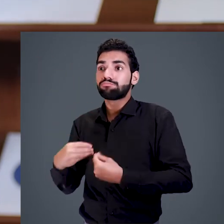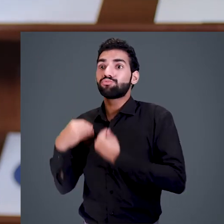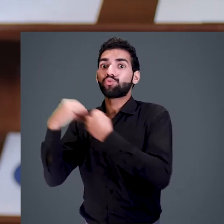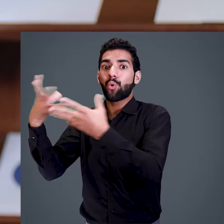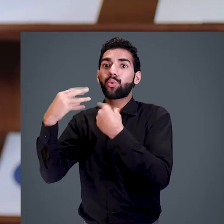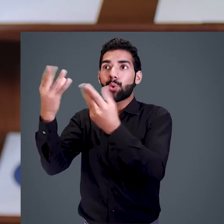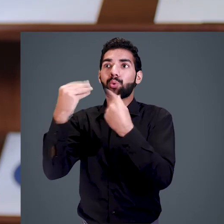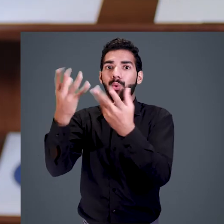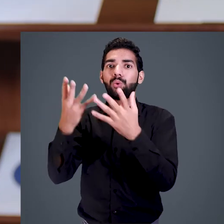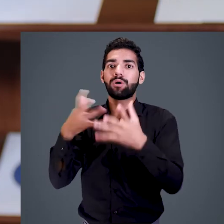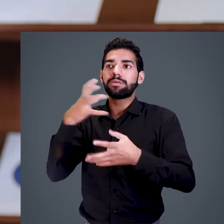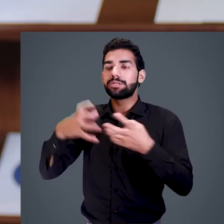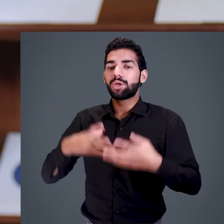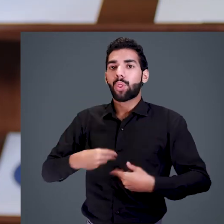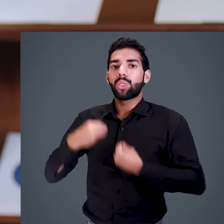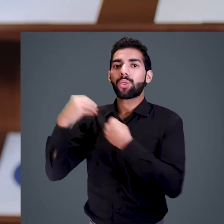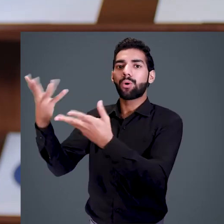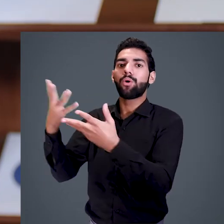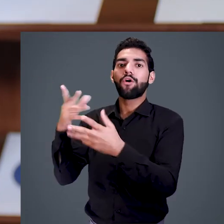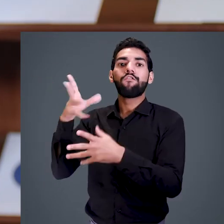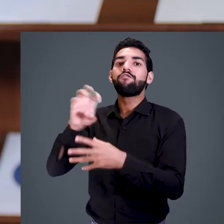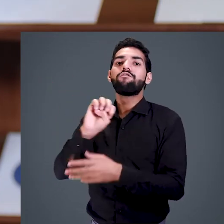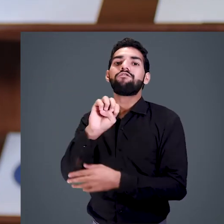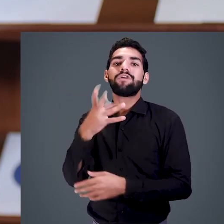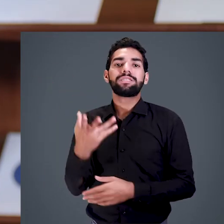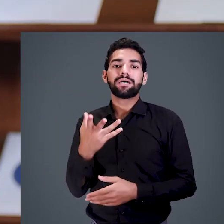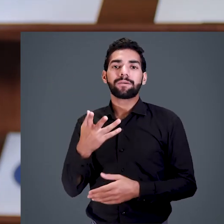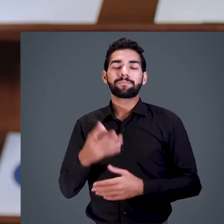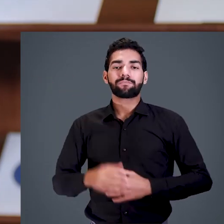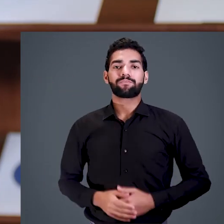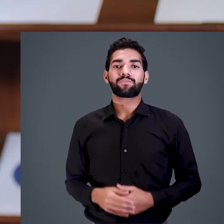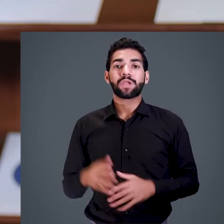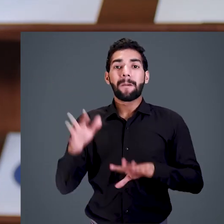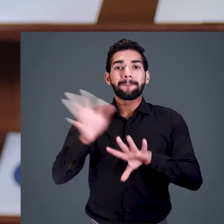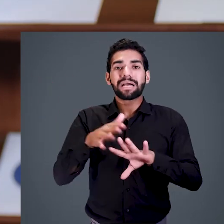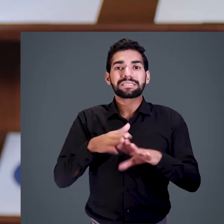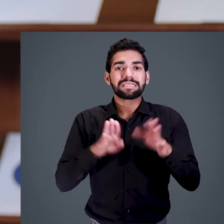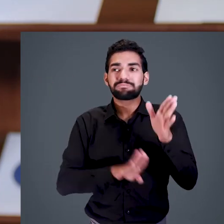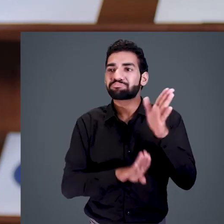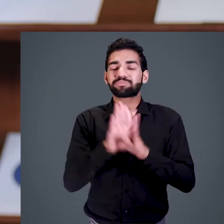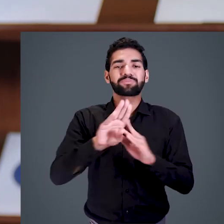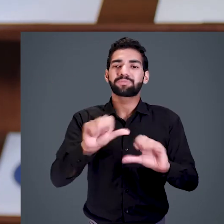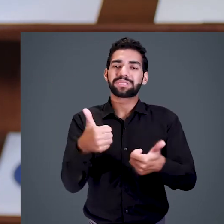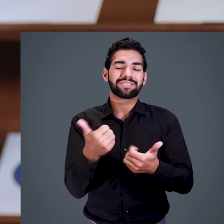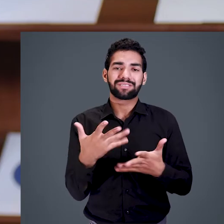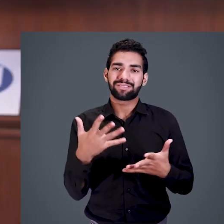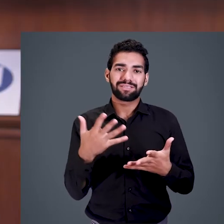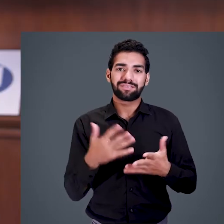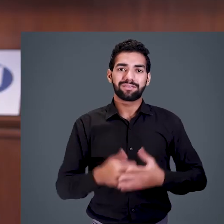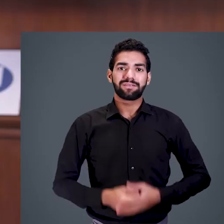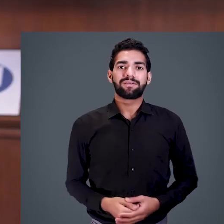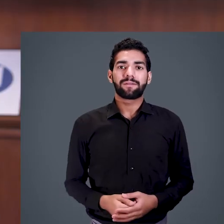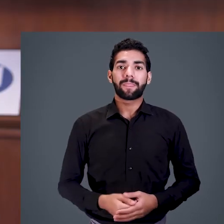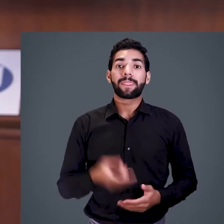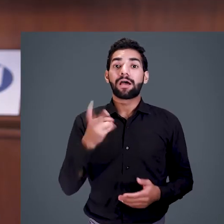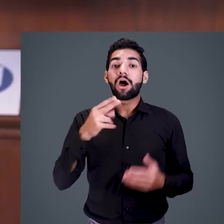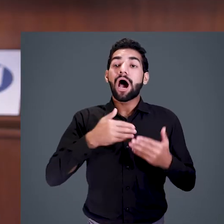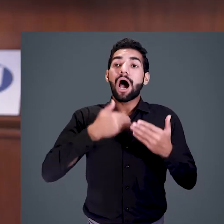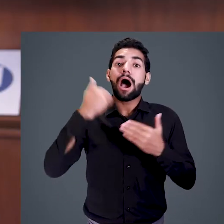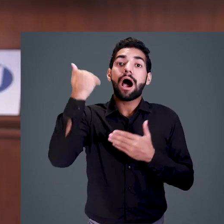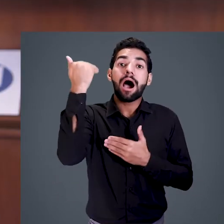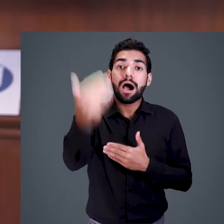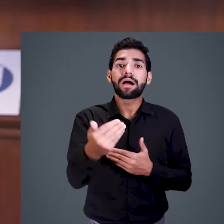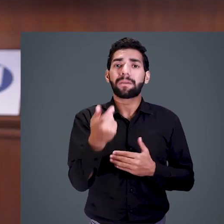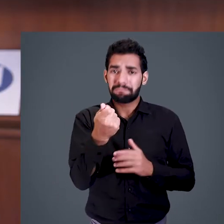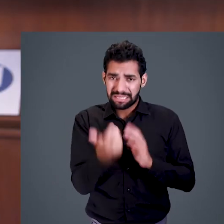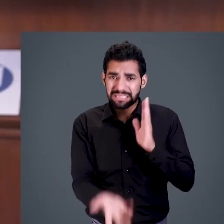آئٹمز امپورٹ کرنے پڑتے ہیں؟ کیونکہ پاکستان کی مینوفیکچرنگ اس طریقے سے ڈیولپڈ نہیں ہے. So therefore, in the long